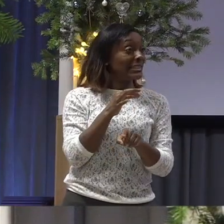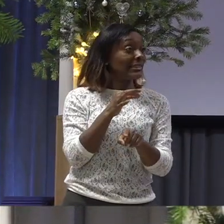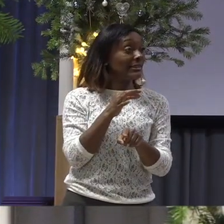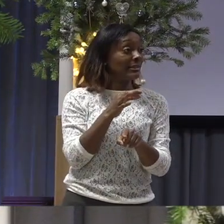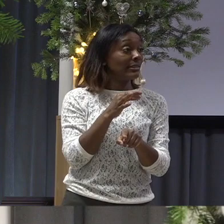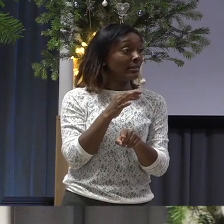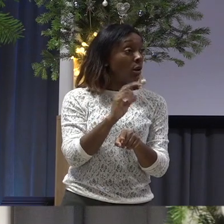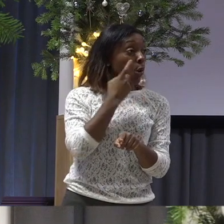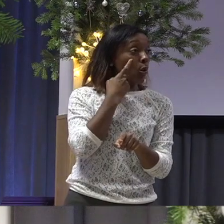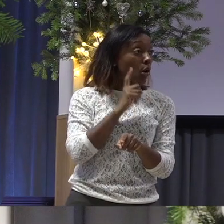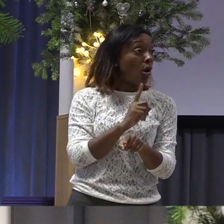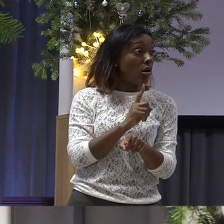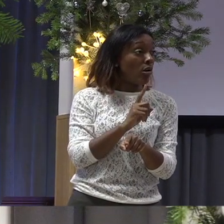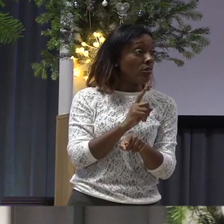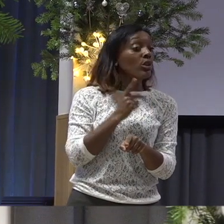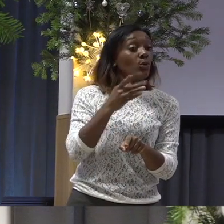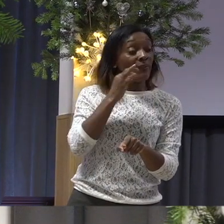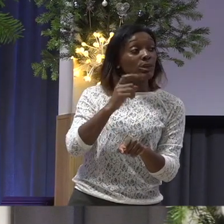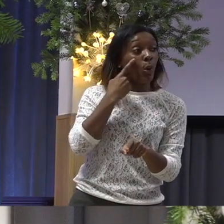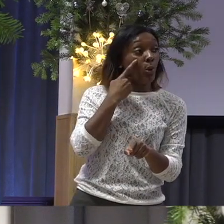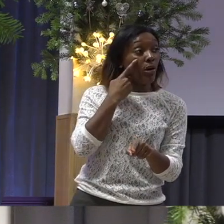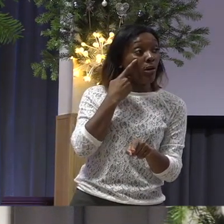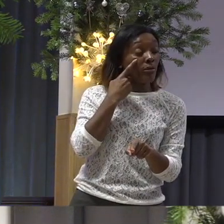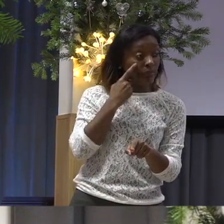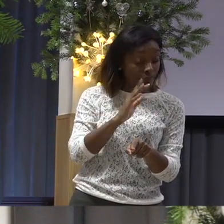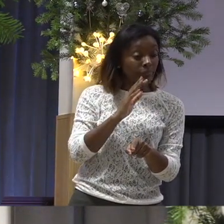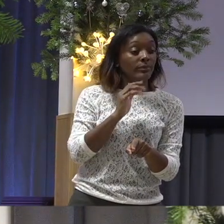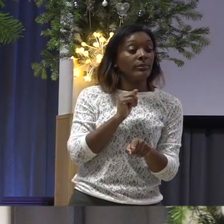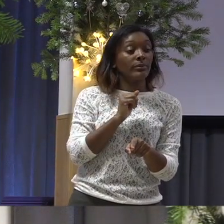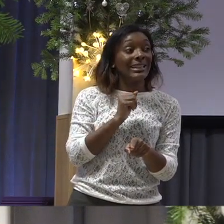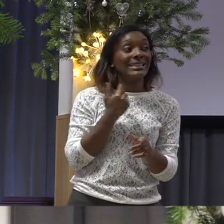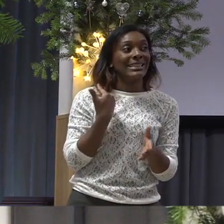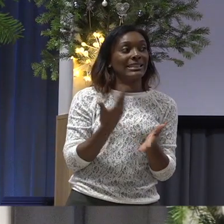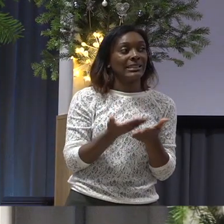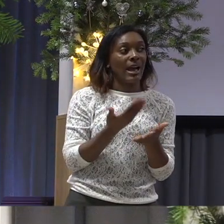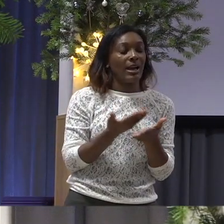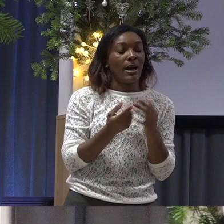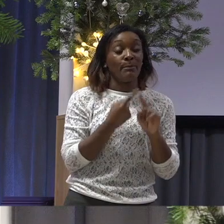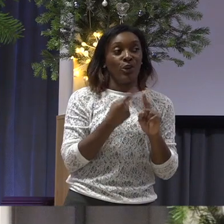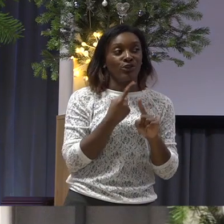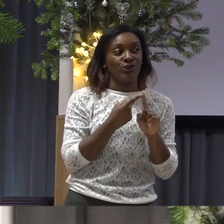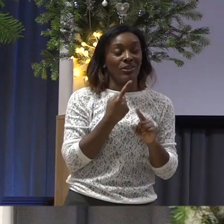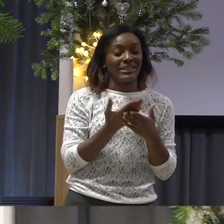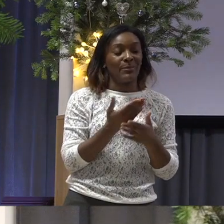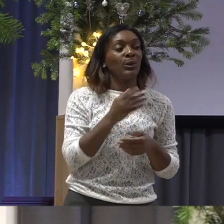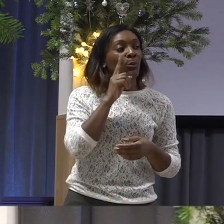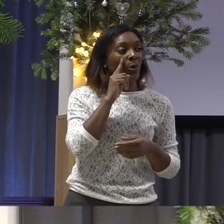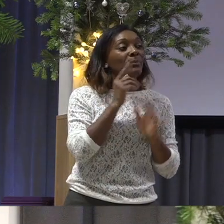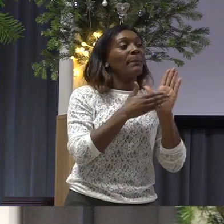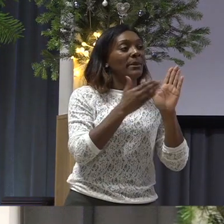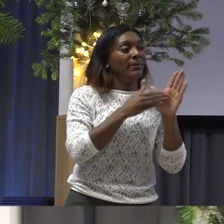l'époque, mais on lui a parlé de ce qui s'était passé. Et d'ailleurs, c'est ça l'élément qui va se passer ici, parce que dans Daniel